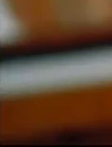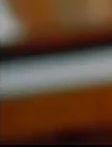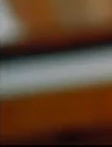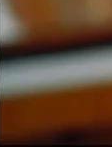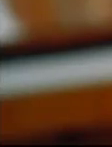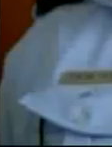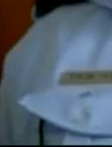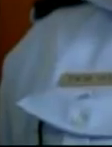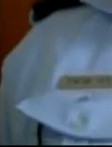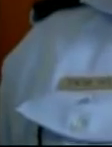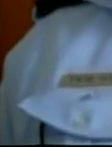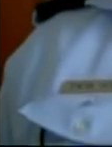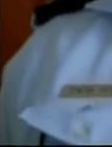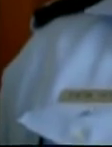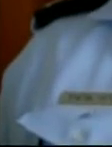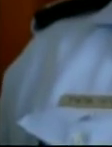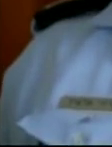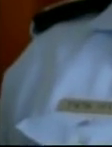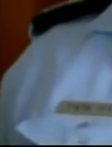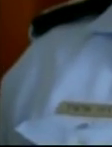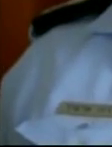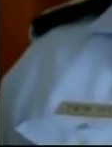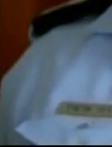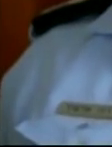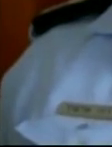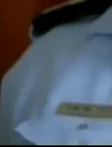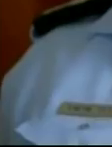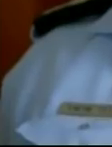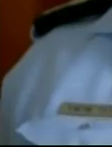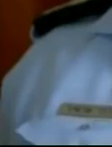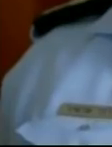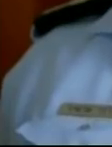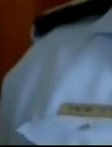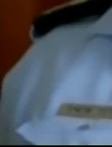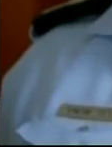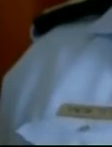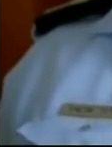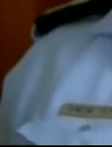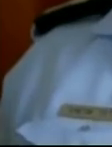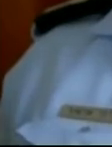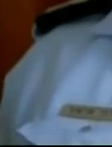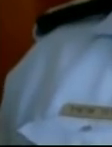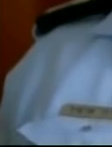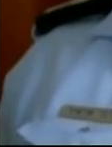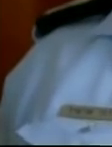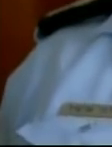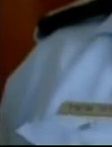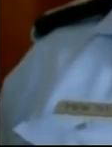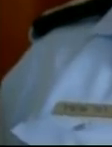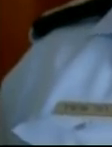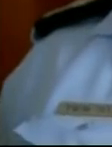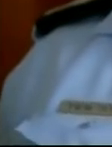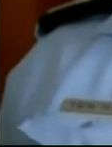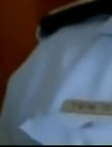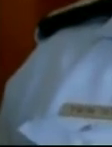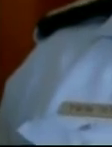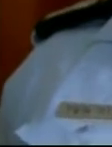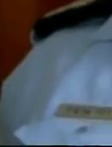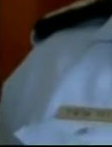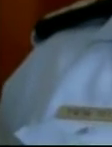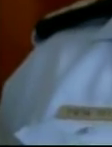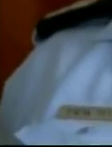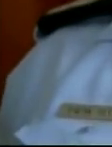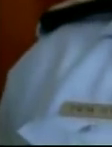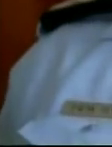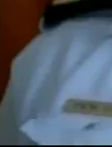לומר שהם מחוברים לפוליטיקאים? זה לא אמרתי. אמרת גורמים רבי כוח. אמרתי שגורמים רבי כוח, מפני שבסוף אנחנו יודעים מי